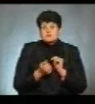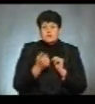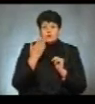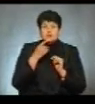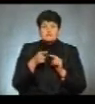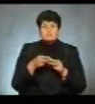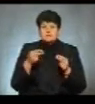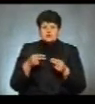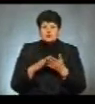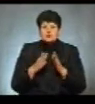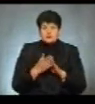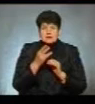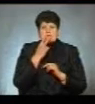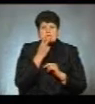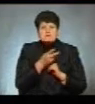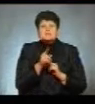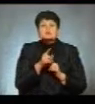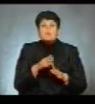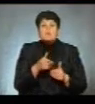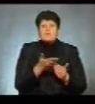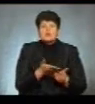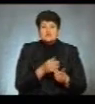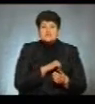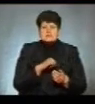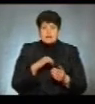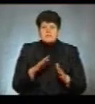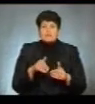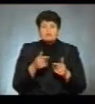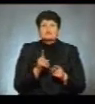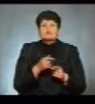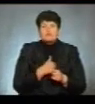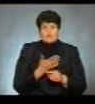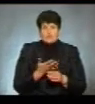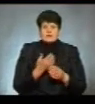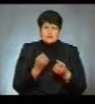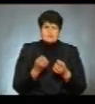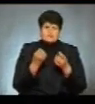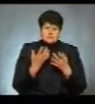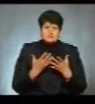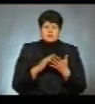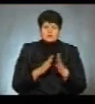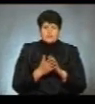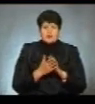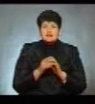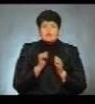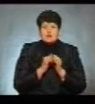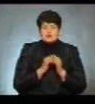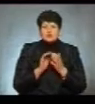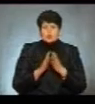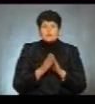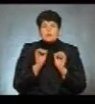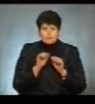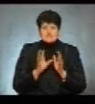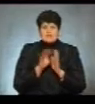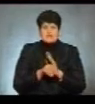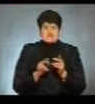ви заключаєте договір, дивіться, що вам пропонують, і самі пропонуйте, що ви хочете. Ну, є типовий договір, але, звісно, в кожен типовий договір можна внести деякі